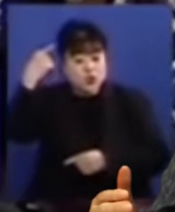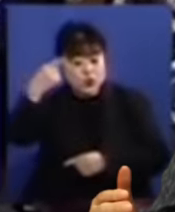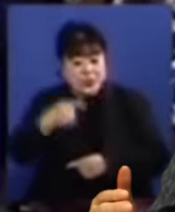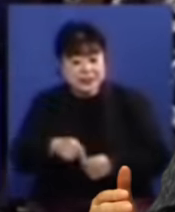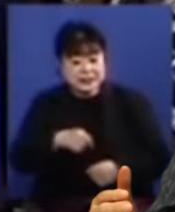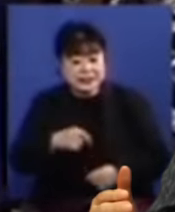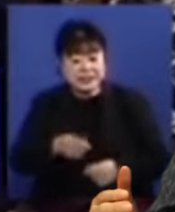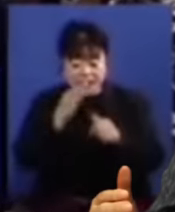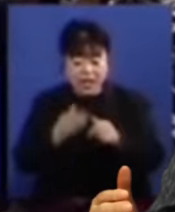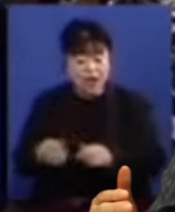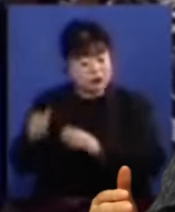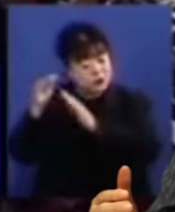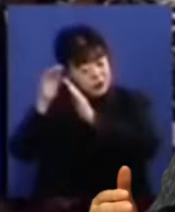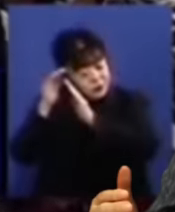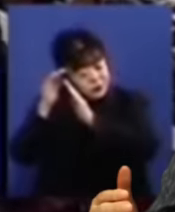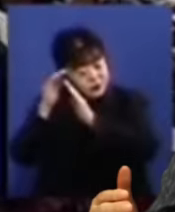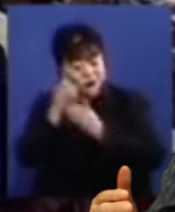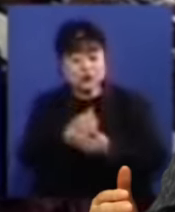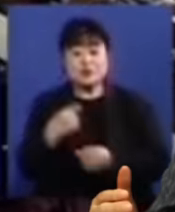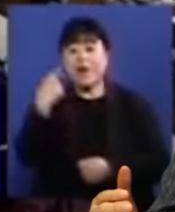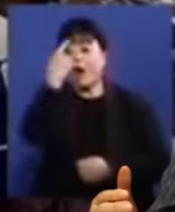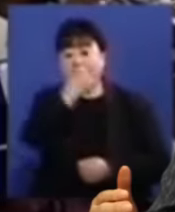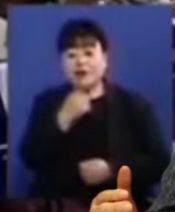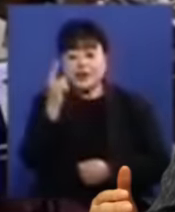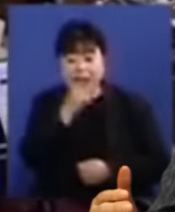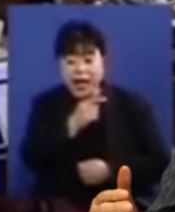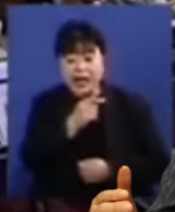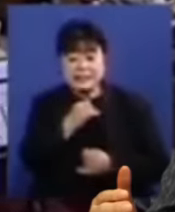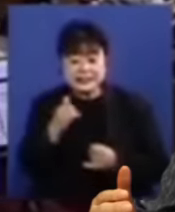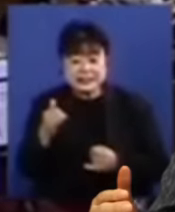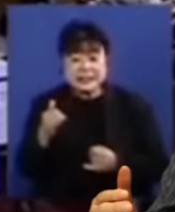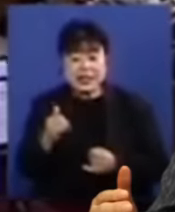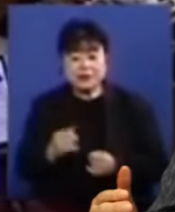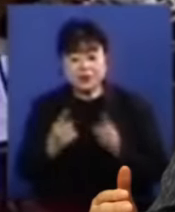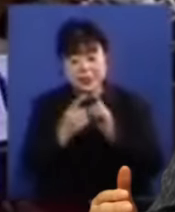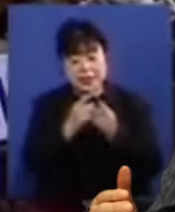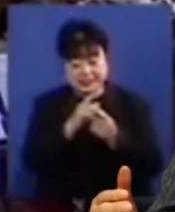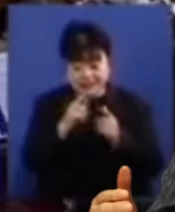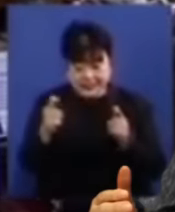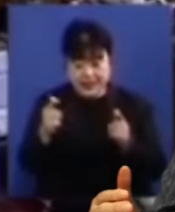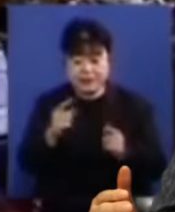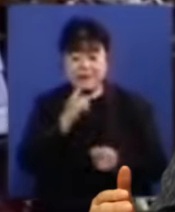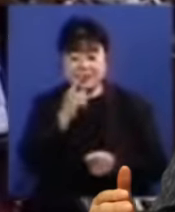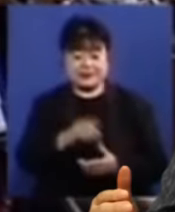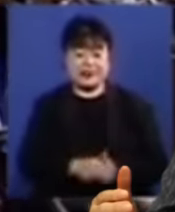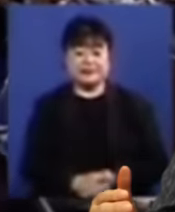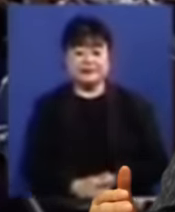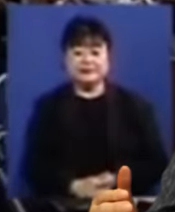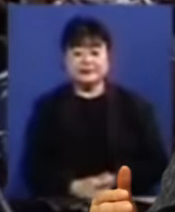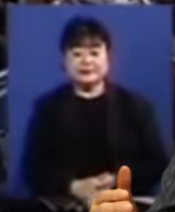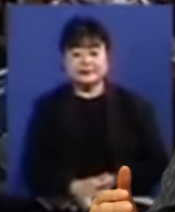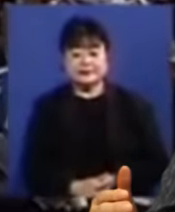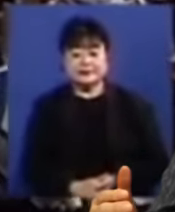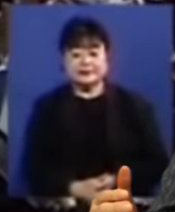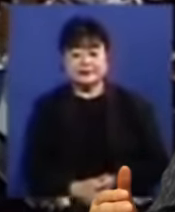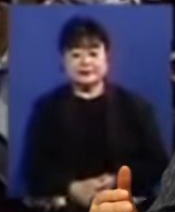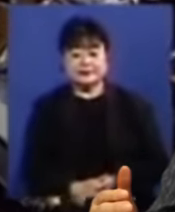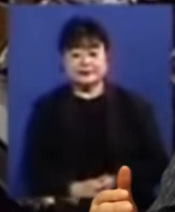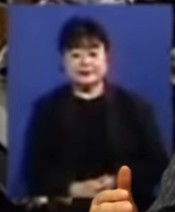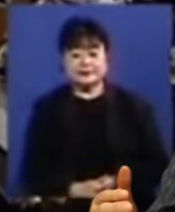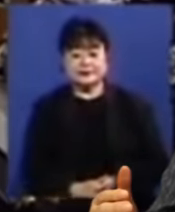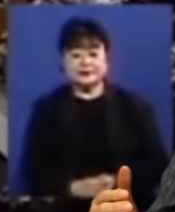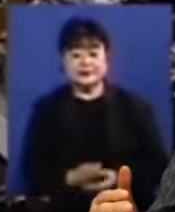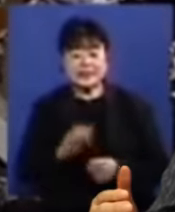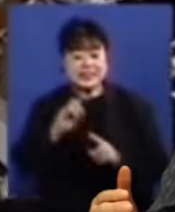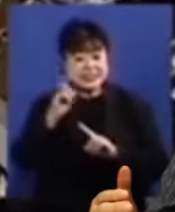의인의 간구에 기울이시되 주의 얼굴은 악행하는 자들을 대하시나니라고 경고하고 있는 것입니다. 이상국 씨가